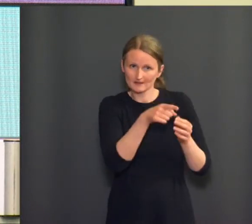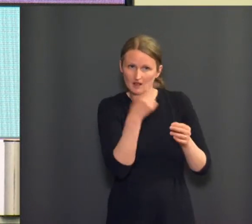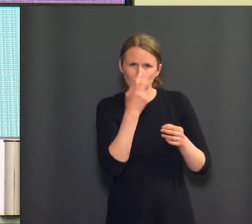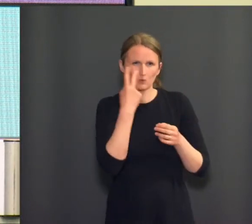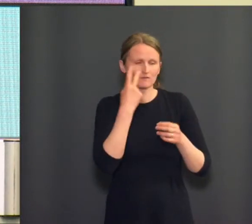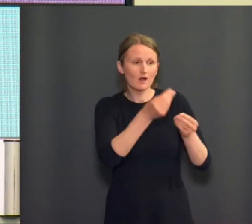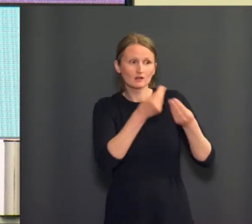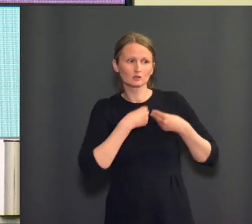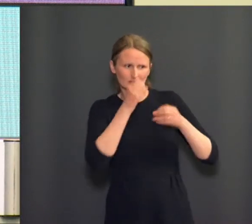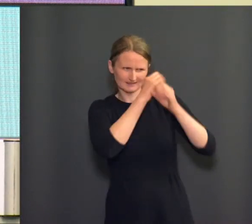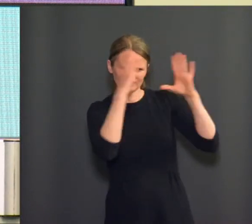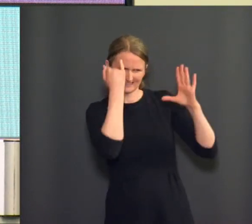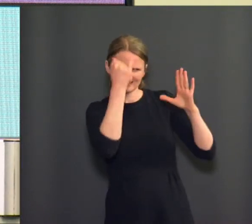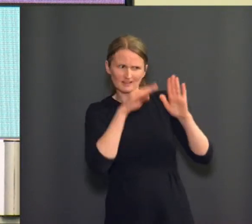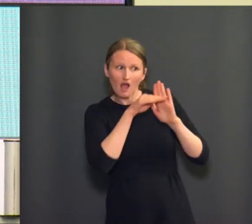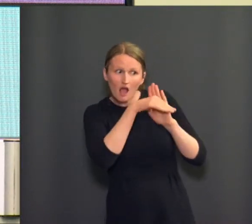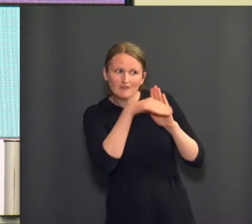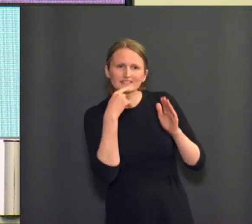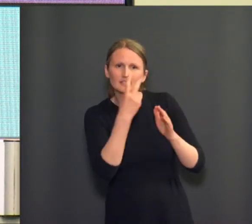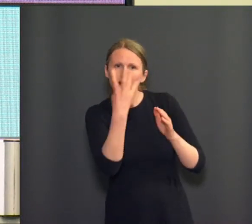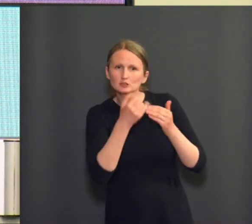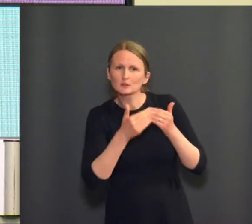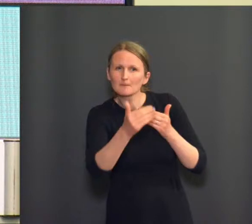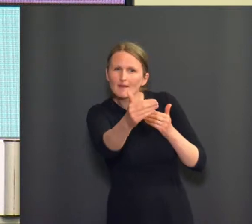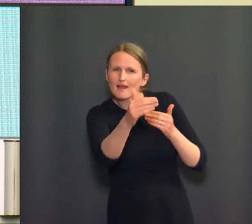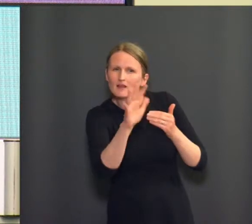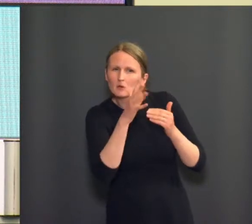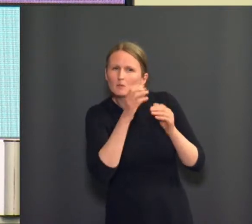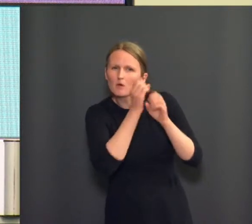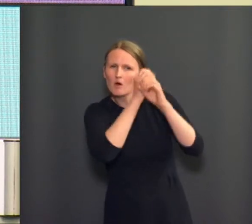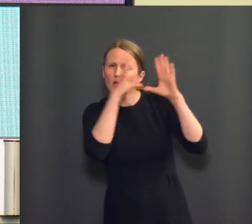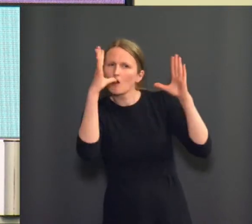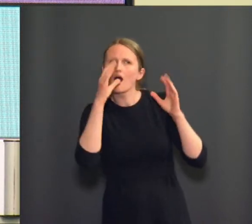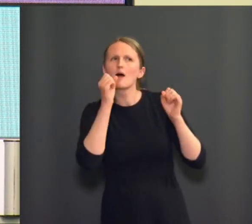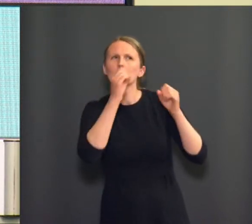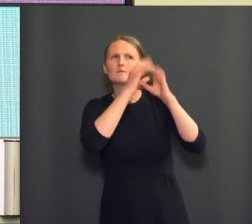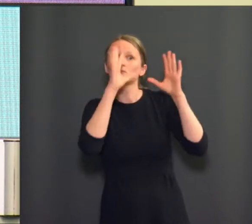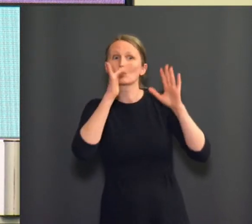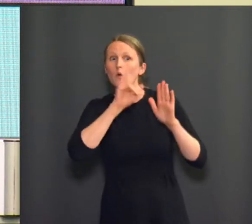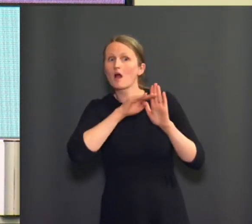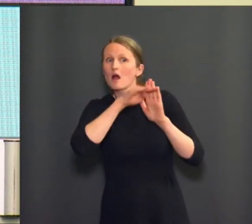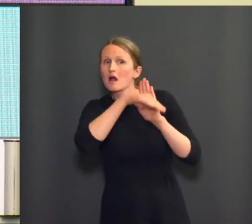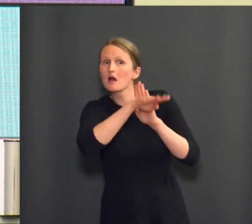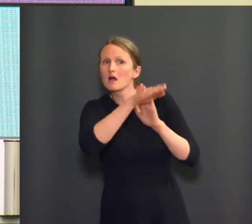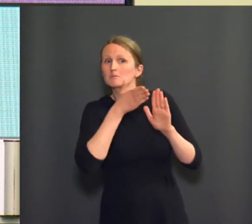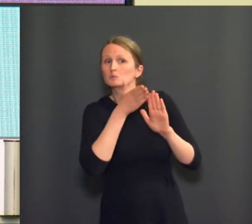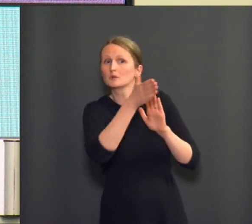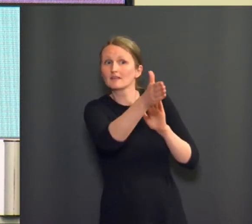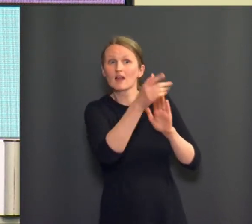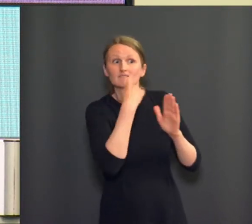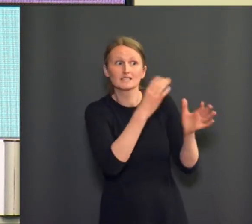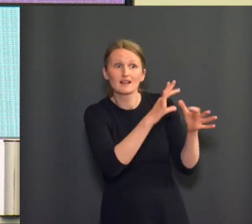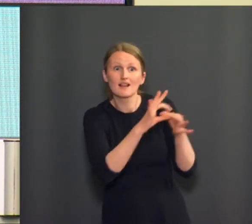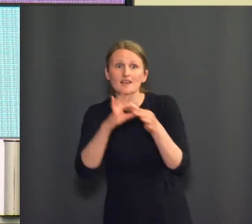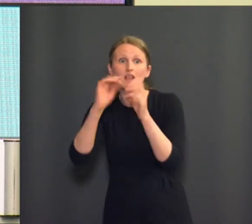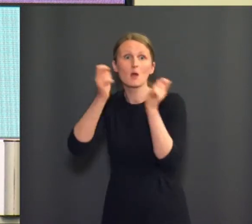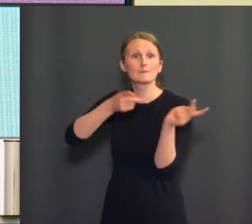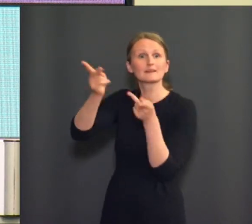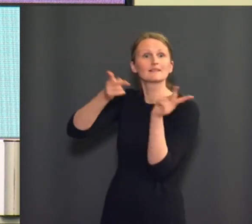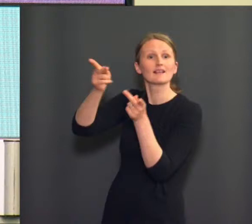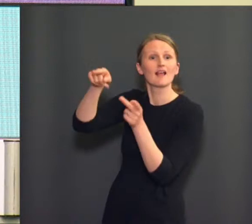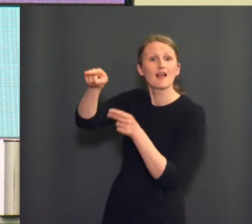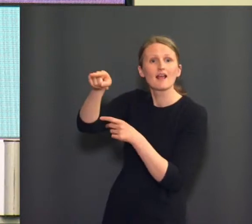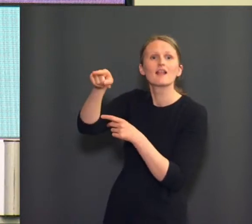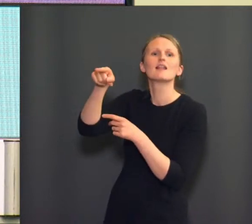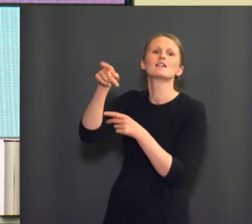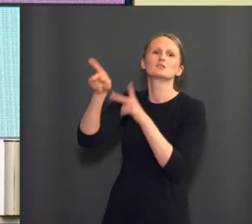direction dans laquelle les hospitalisations et les séjours en soins intensifs vont aller, puisque moins il y aura de contamination, moins